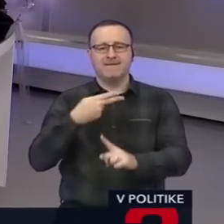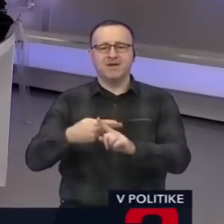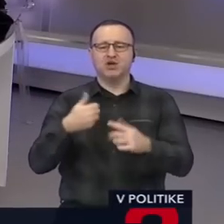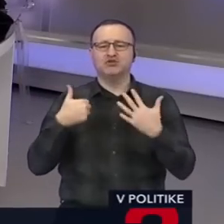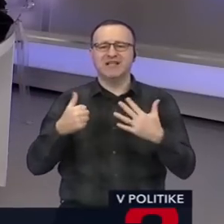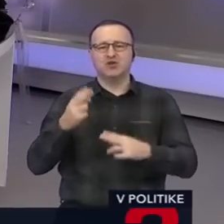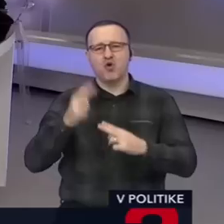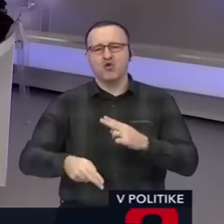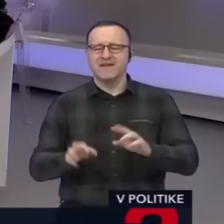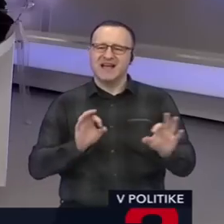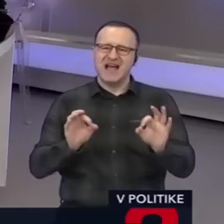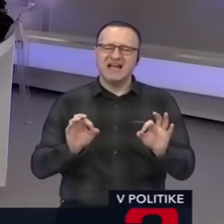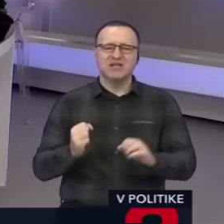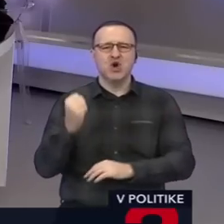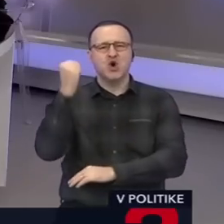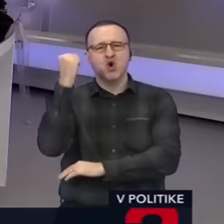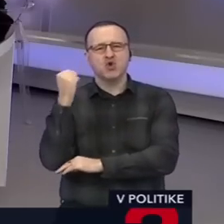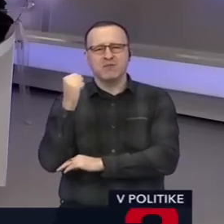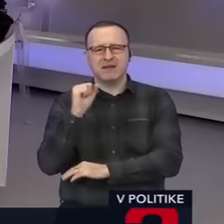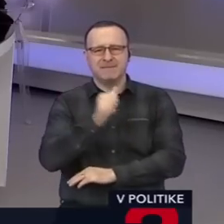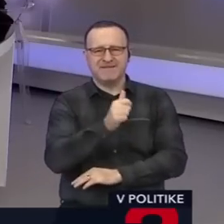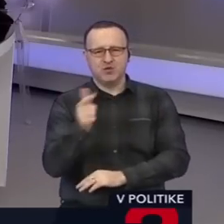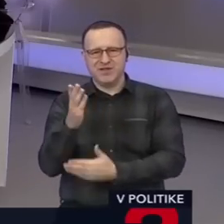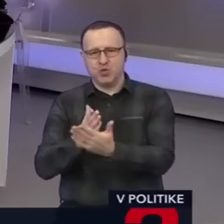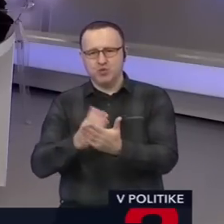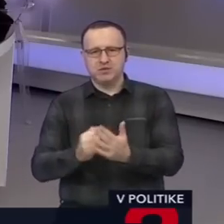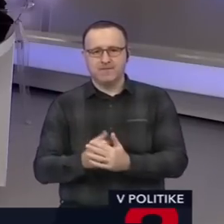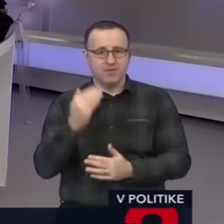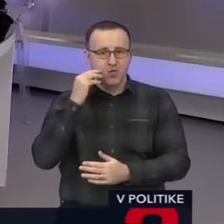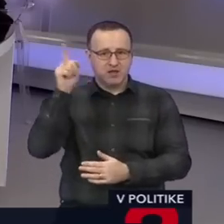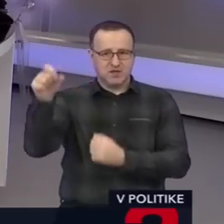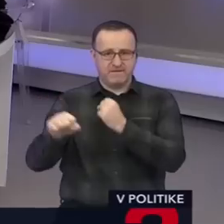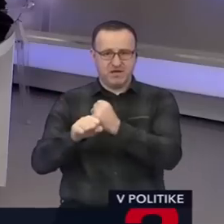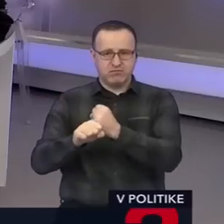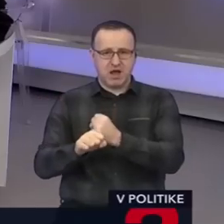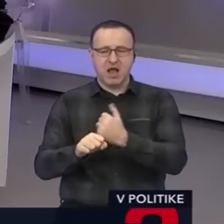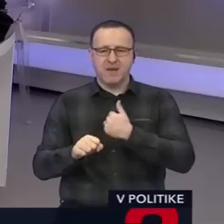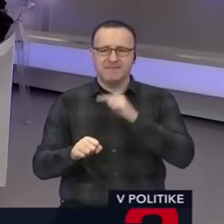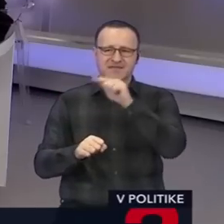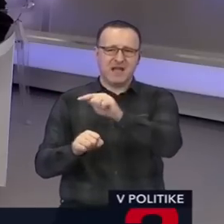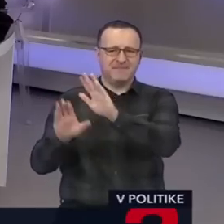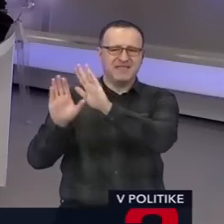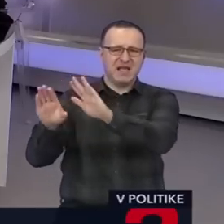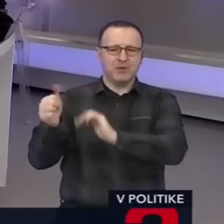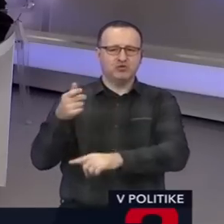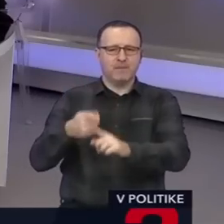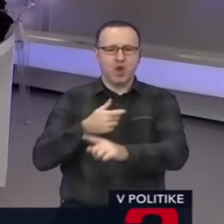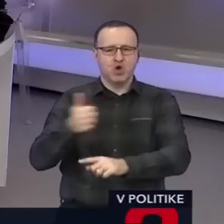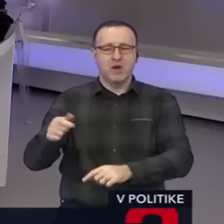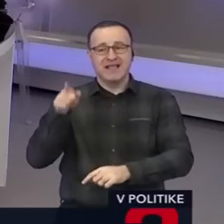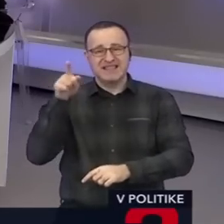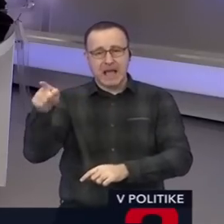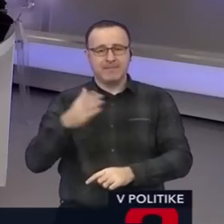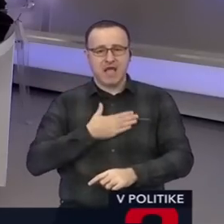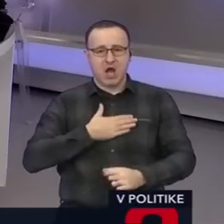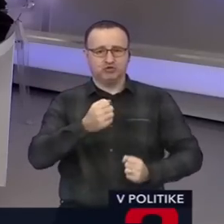pravdepodobne v mesiaci október, prvé dva kusy, myslím, v Spojených štátoch amerických, ale my ich tam necháme pravdepodobne ešte pol roka, aby tam prebehal